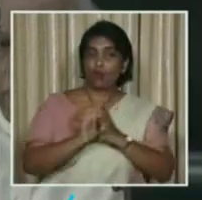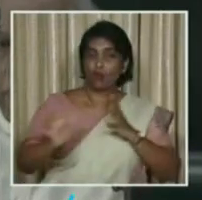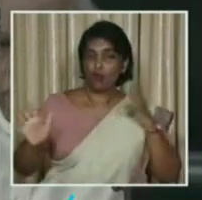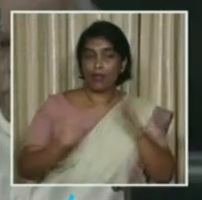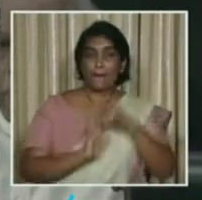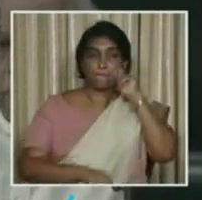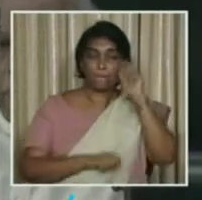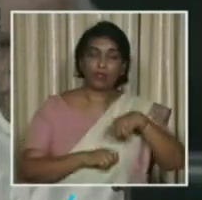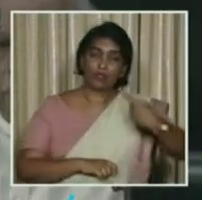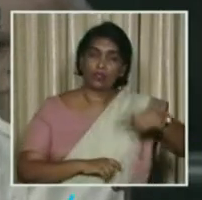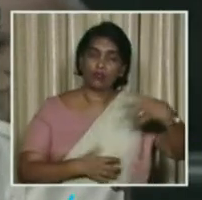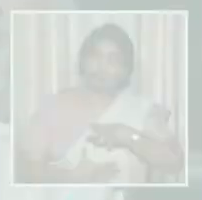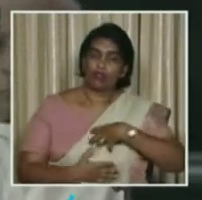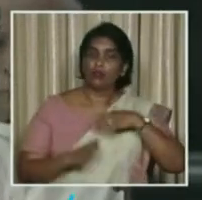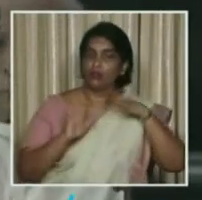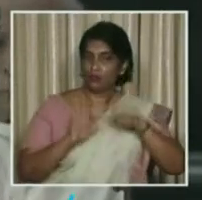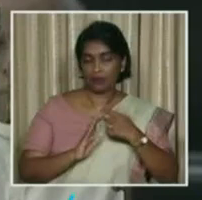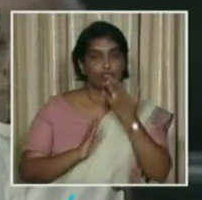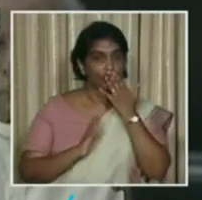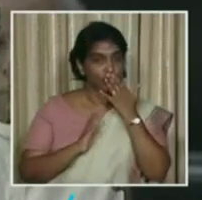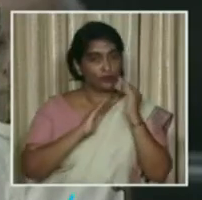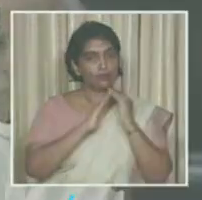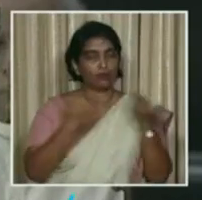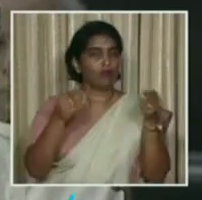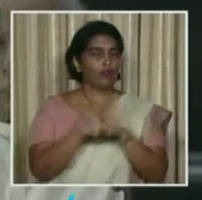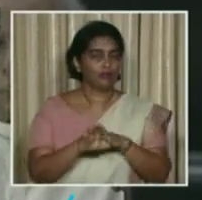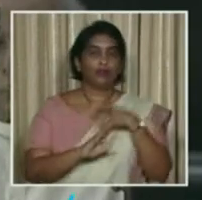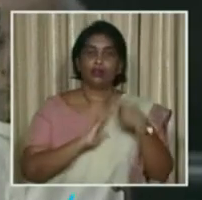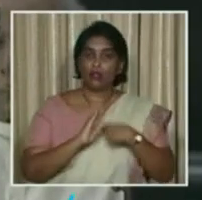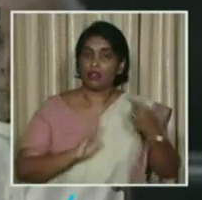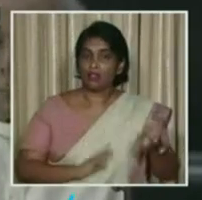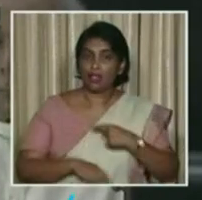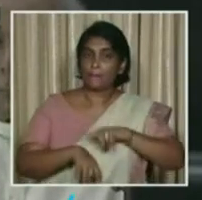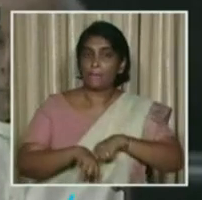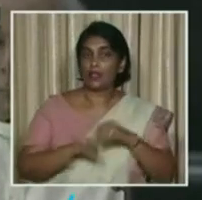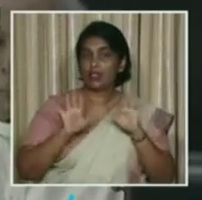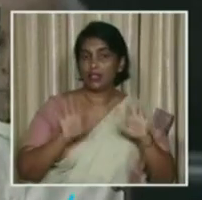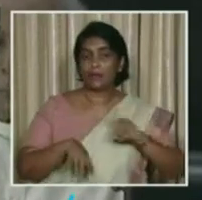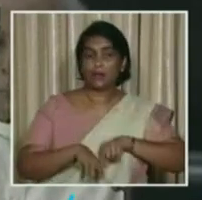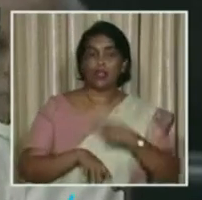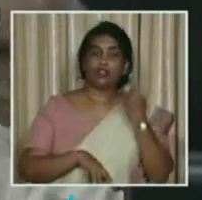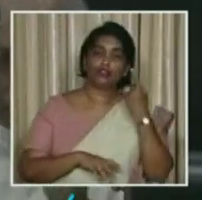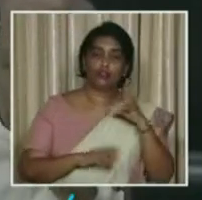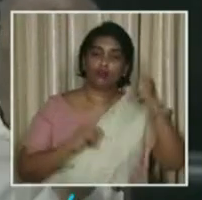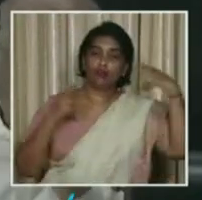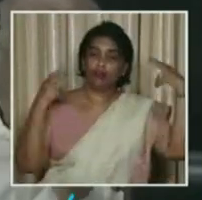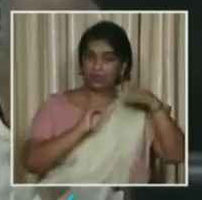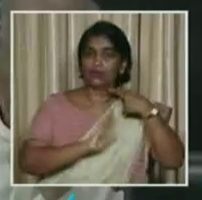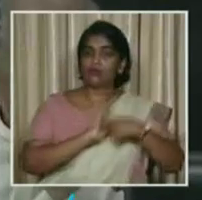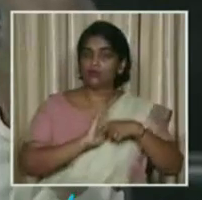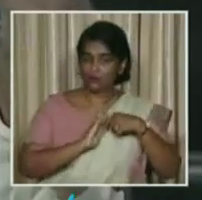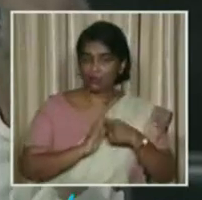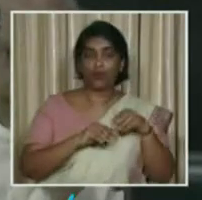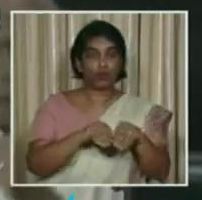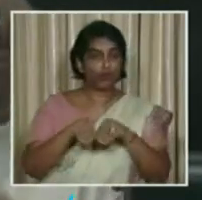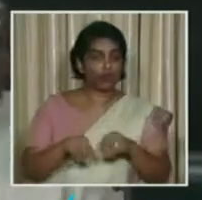මිනිස්සු දවස් ගණන් දුක් විඳින රටක් පාසල් වැහිච්ච රටක් දවසකට පැය 10ක් 12ක් විදුලිය කප්පාදු කරන රටක්